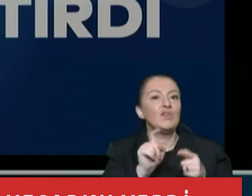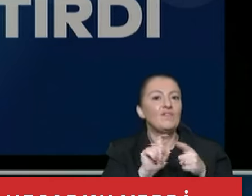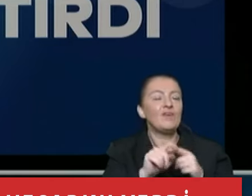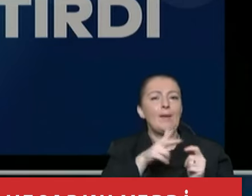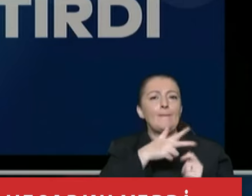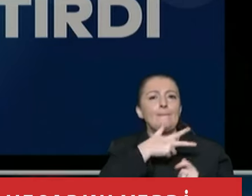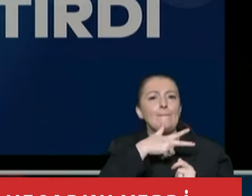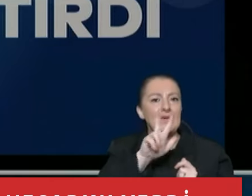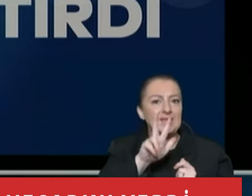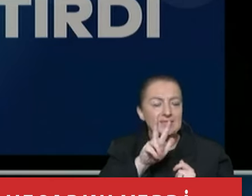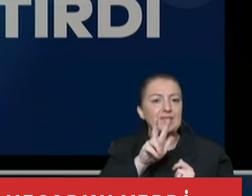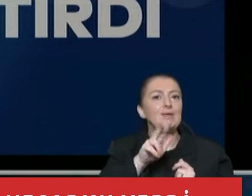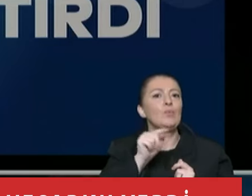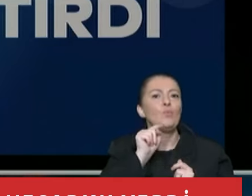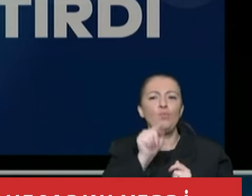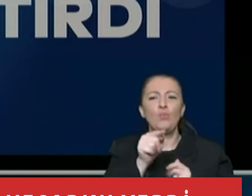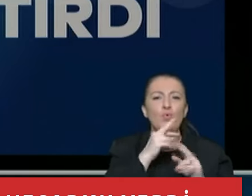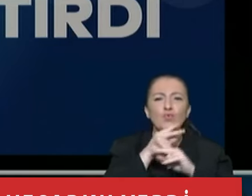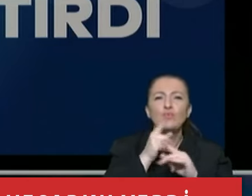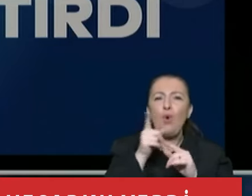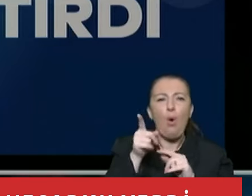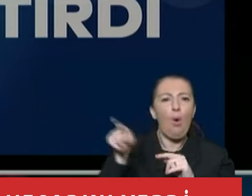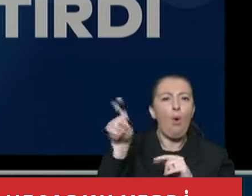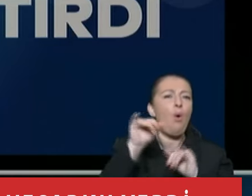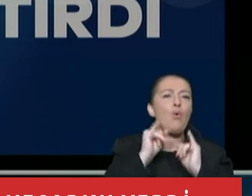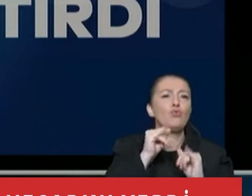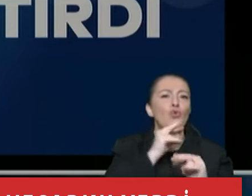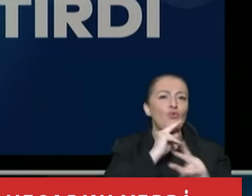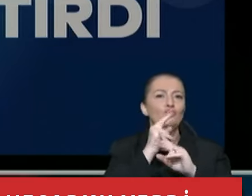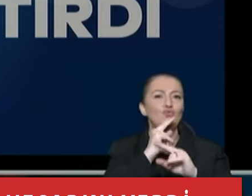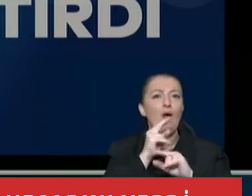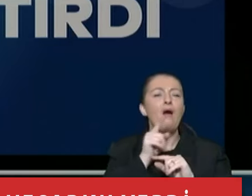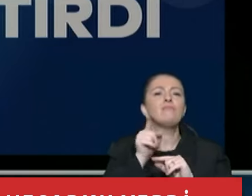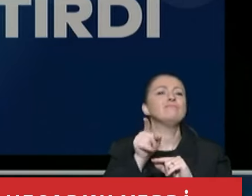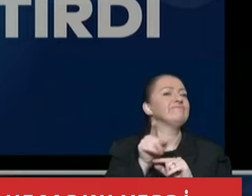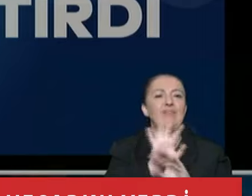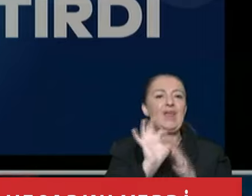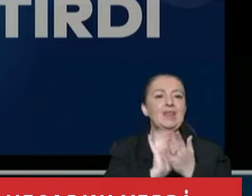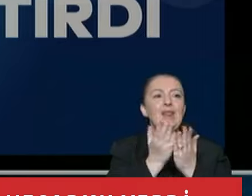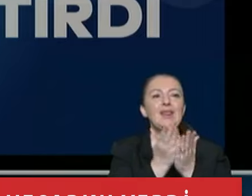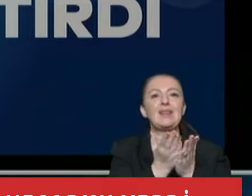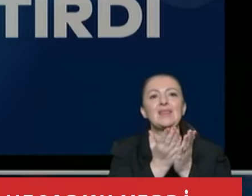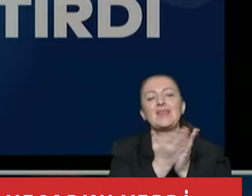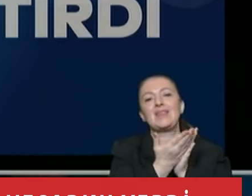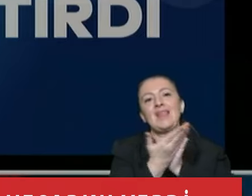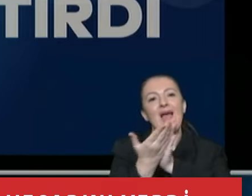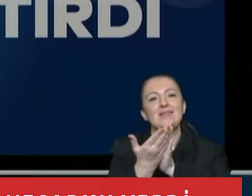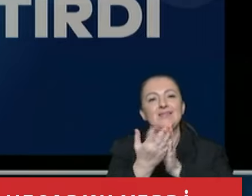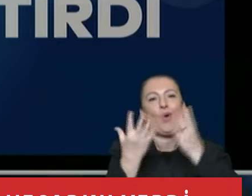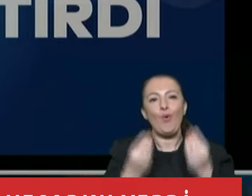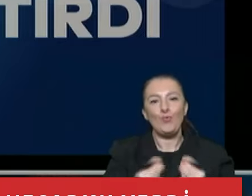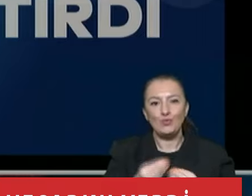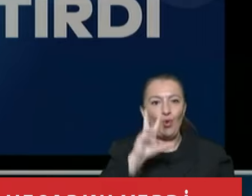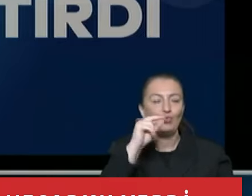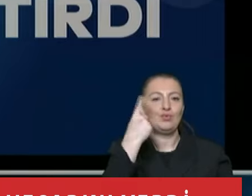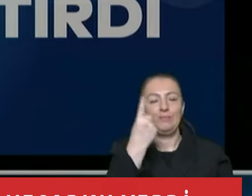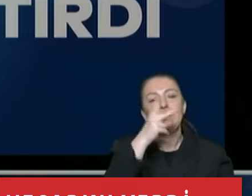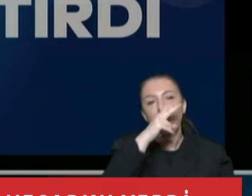davranışları ya da bu dili kullananlar açısından da ibretler le dolu bir seçim olmuştur 31 Mart